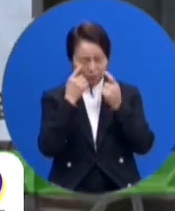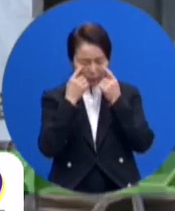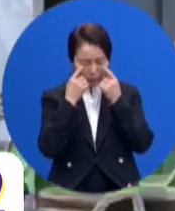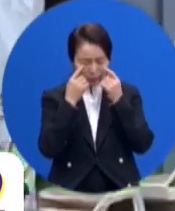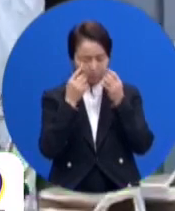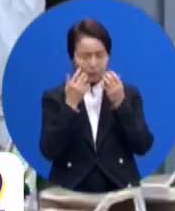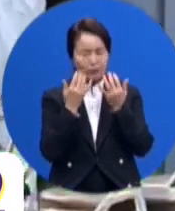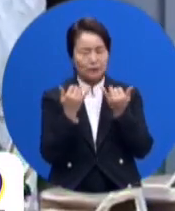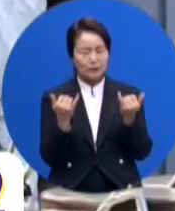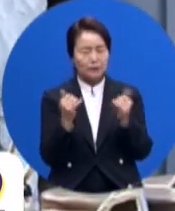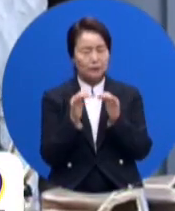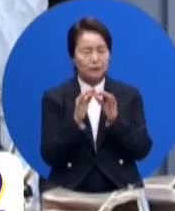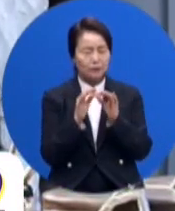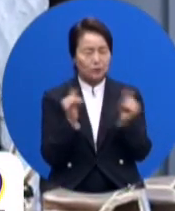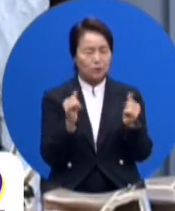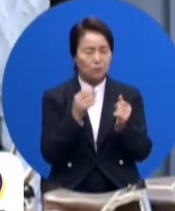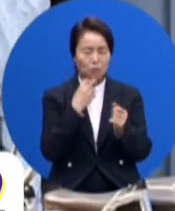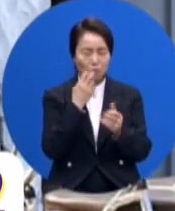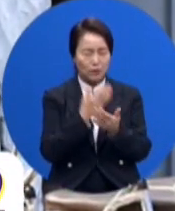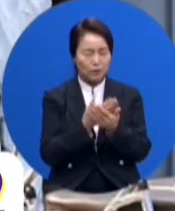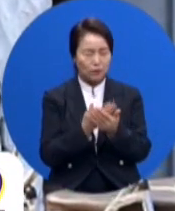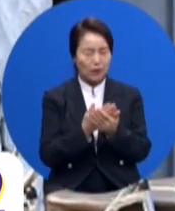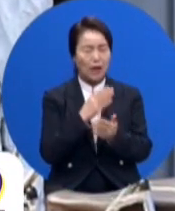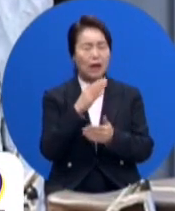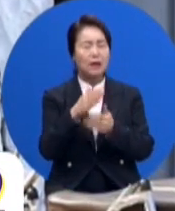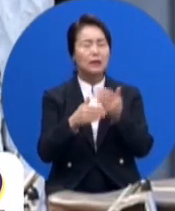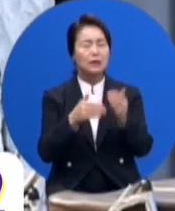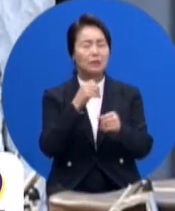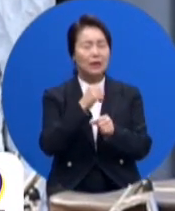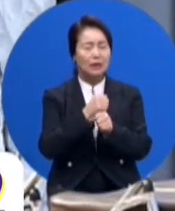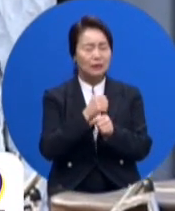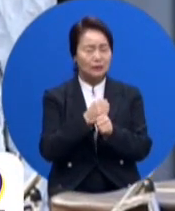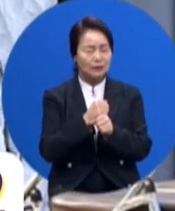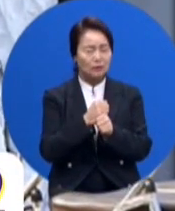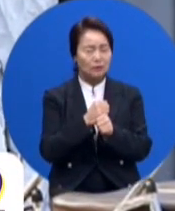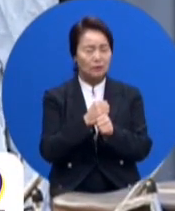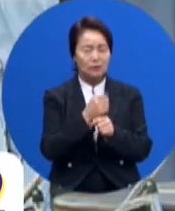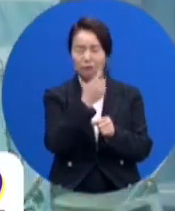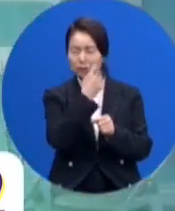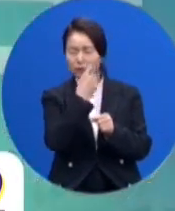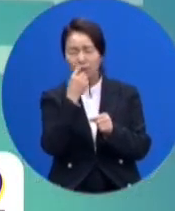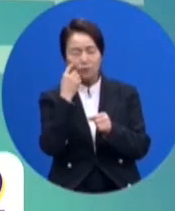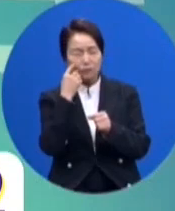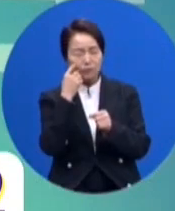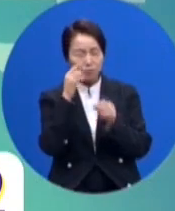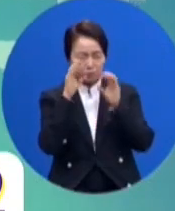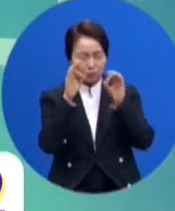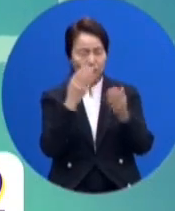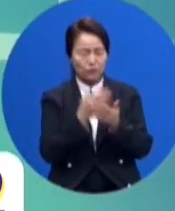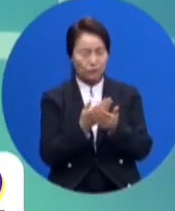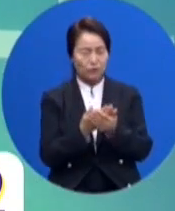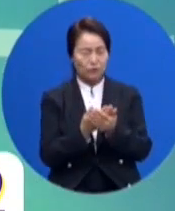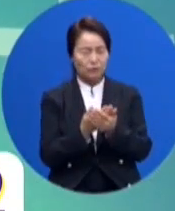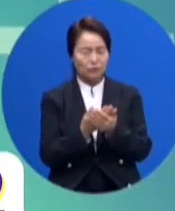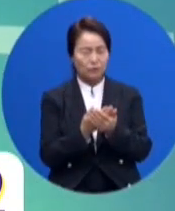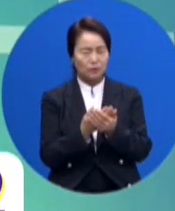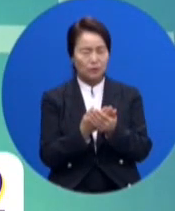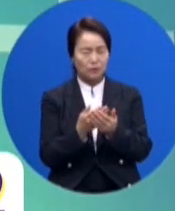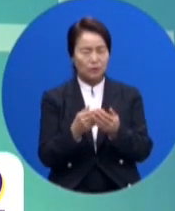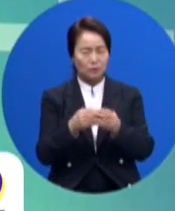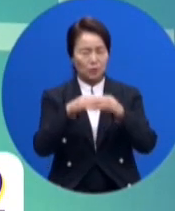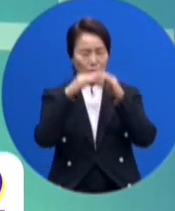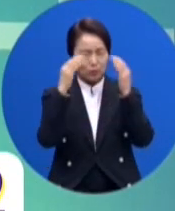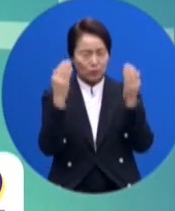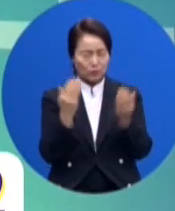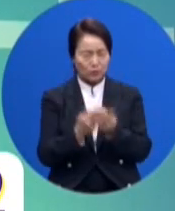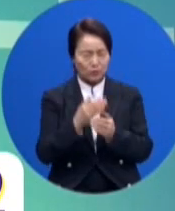보호해주시고 이 모든 걸 통하여 하나님 하신 것을 보며 하나님께 영광 돌리는 그런 역전의 기회를 주실 거라고 미리 감사드려오며 우리 주